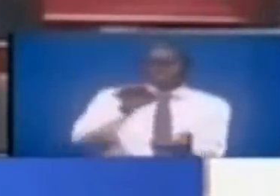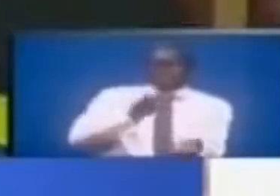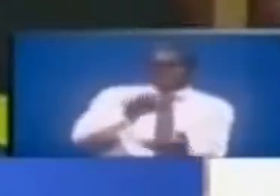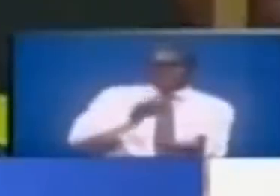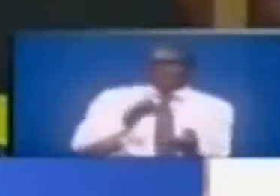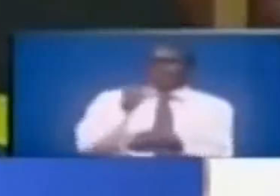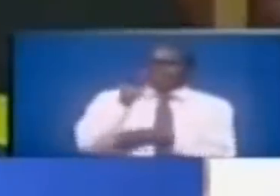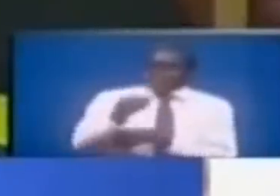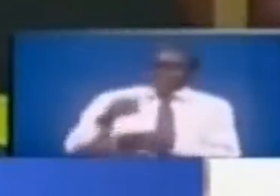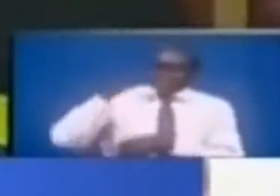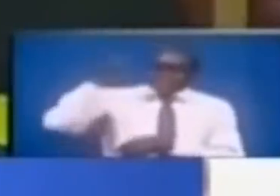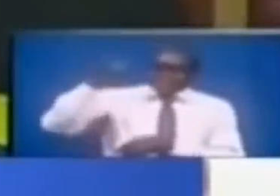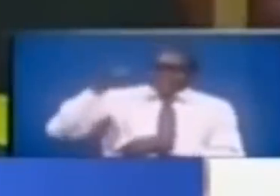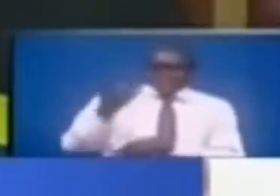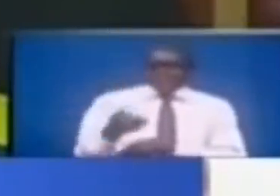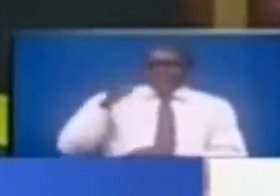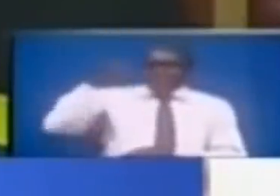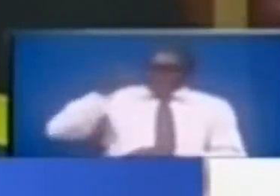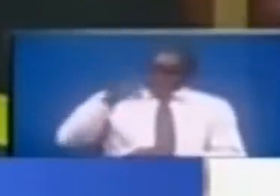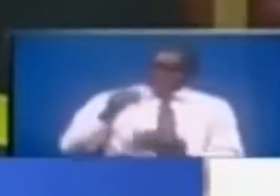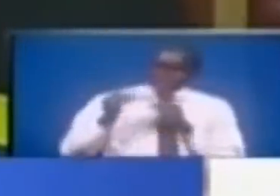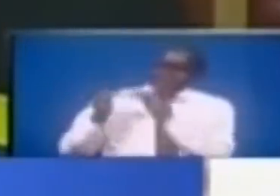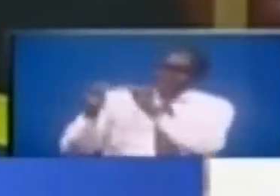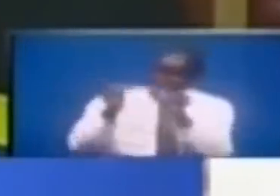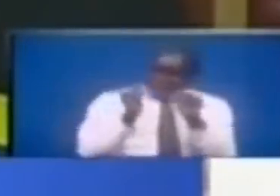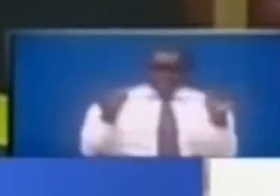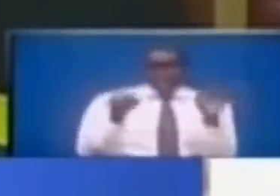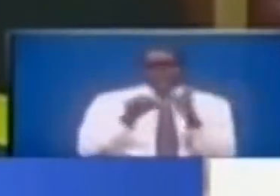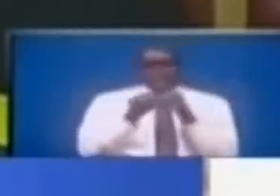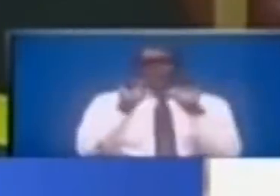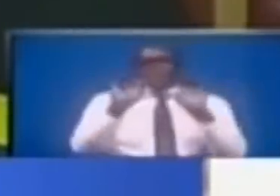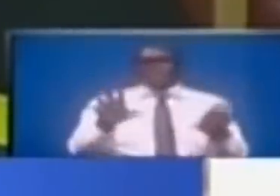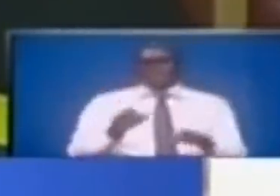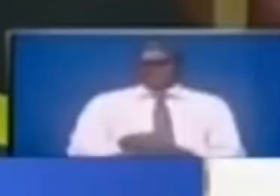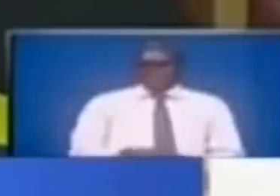Ndio mambo. Ndio demokrasia ilivyo.